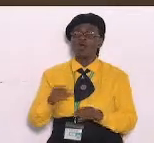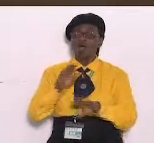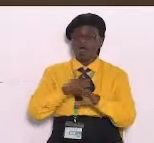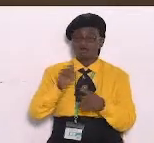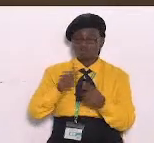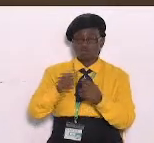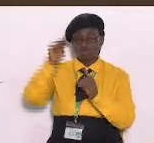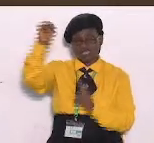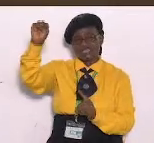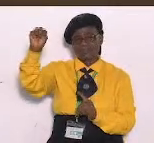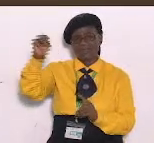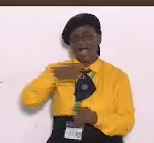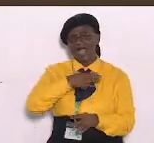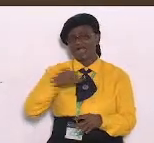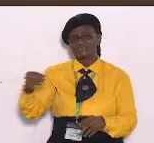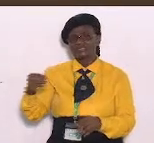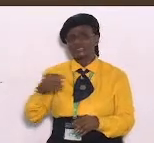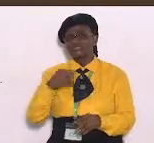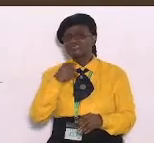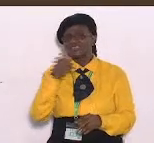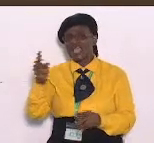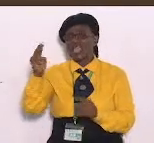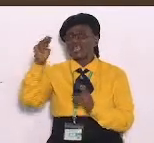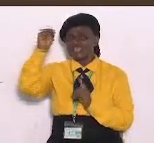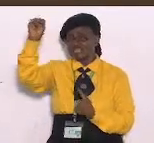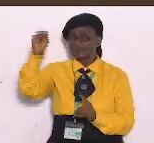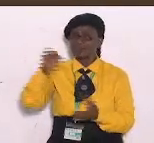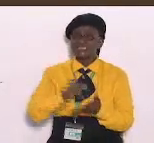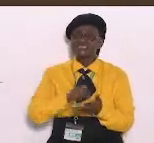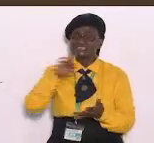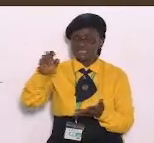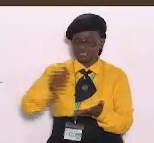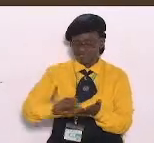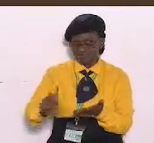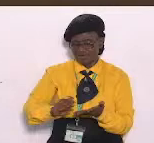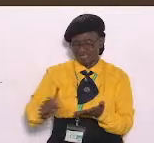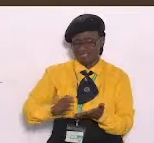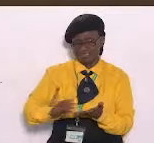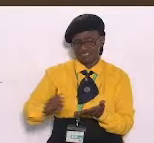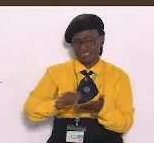l'approcher et lui dire il est